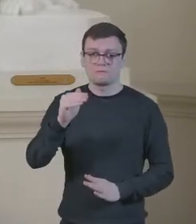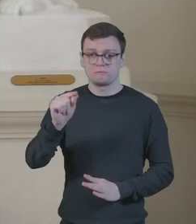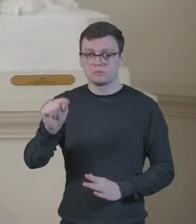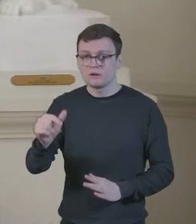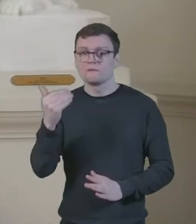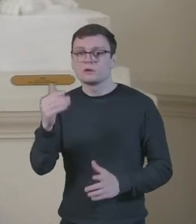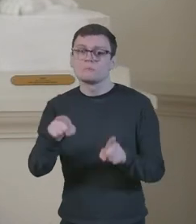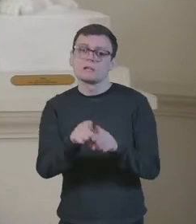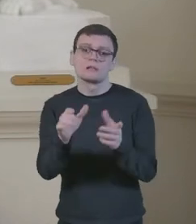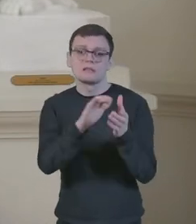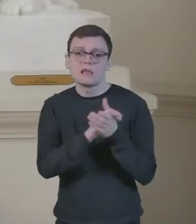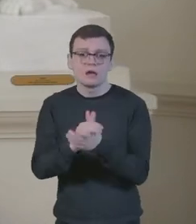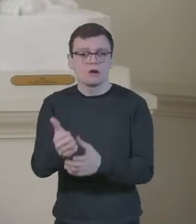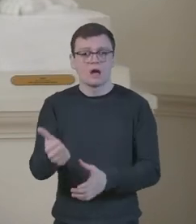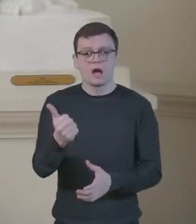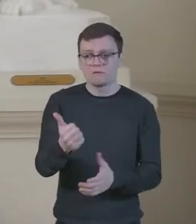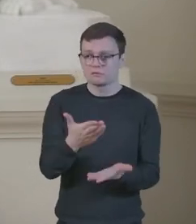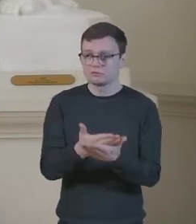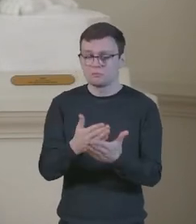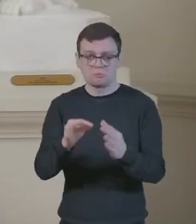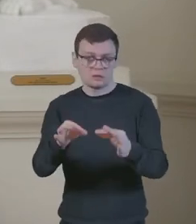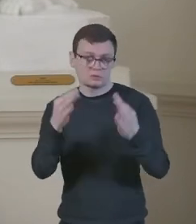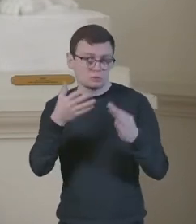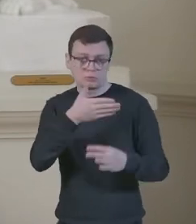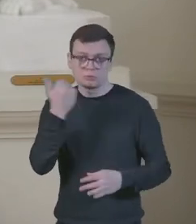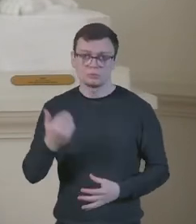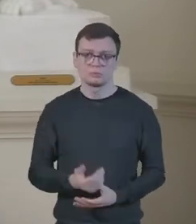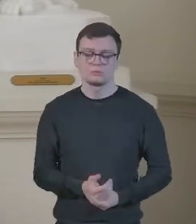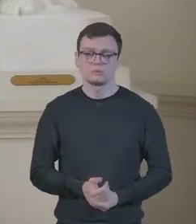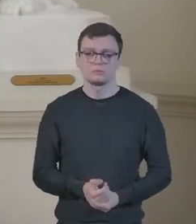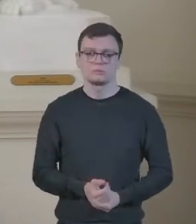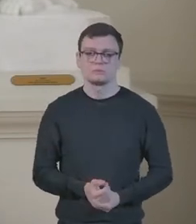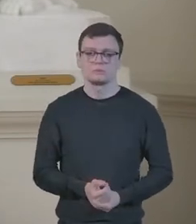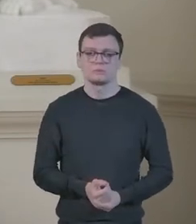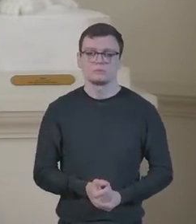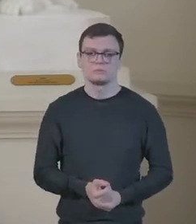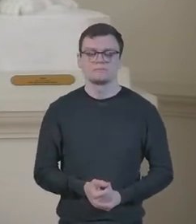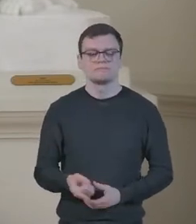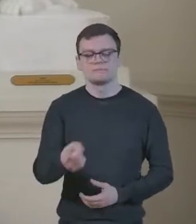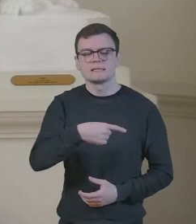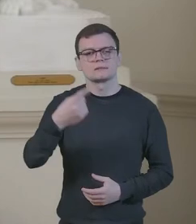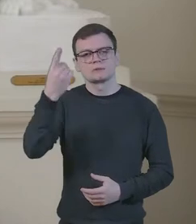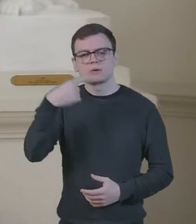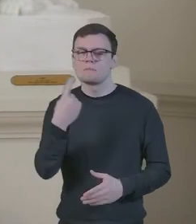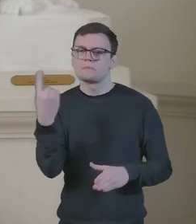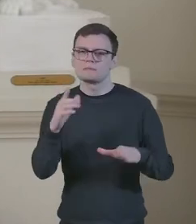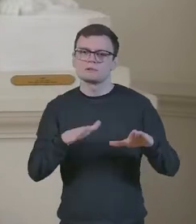labui formato. Ir mes norime žengti tą